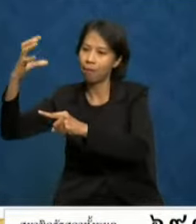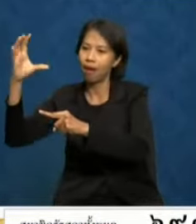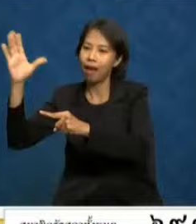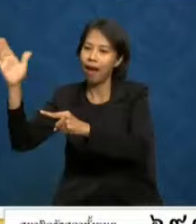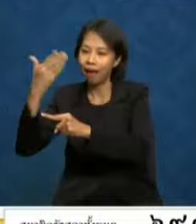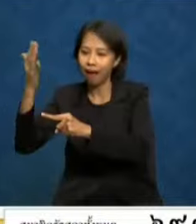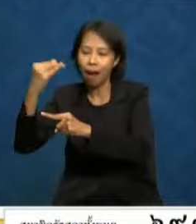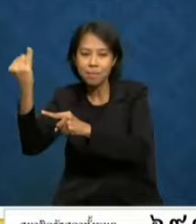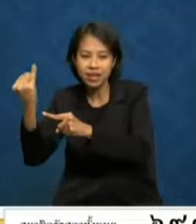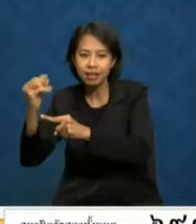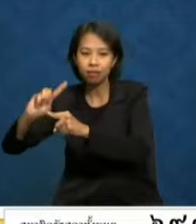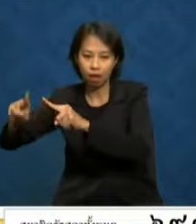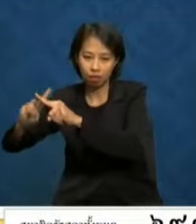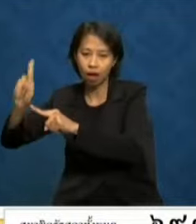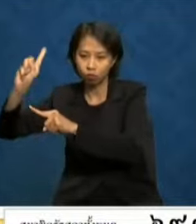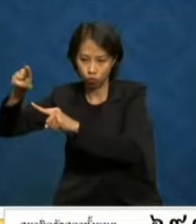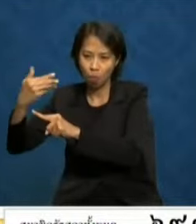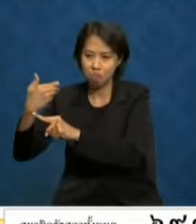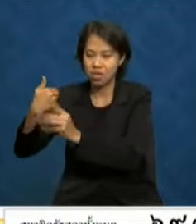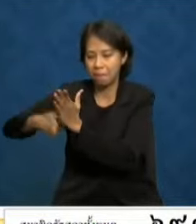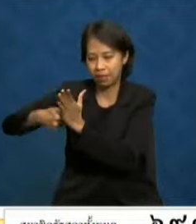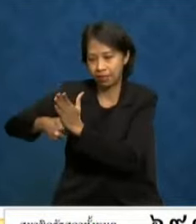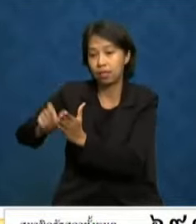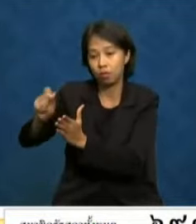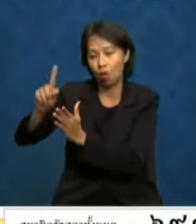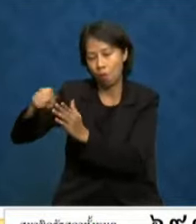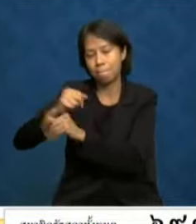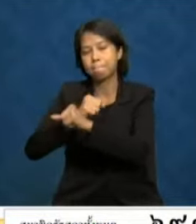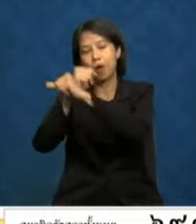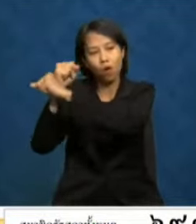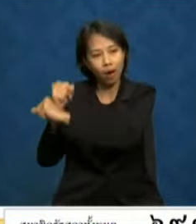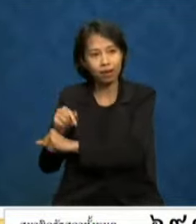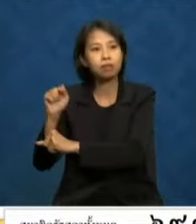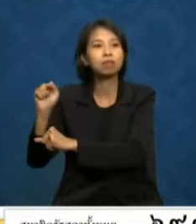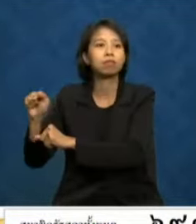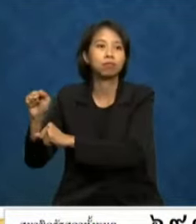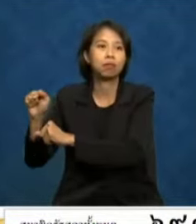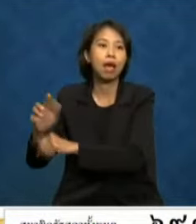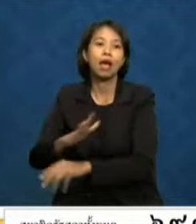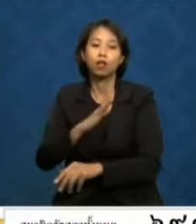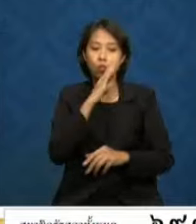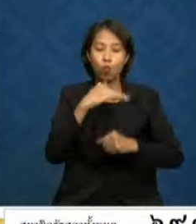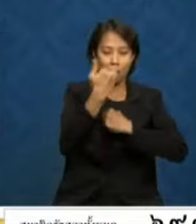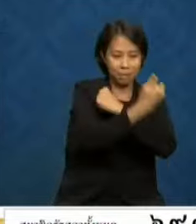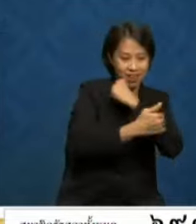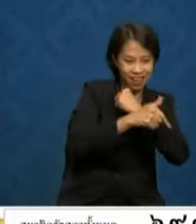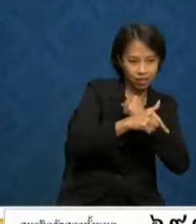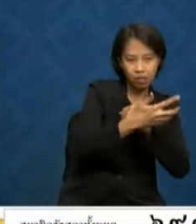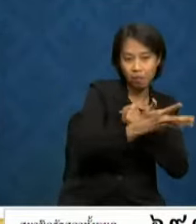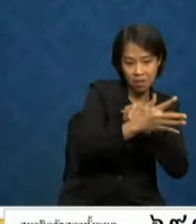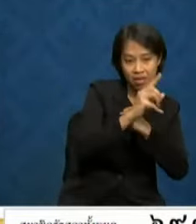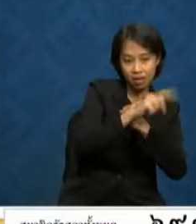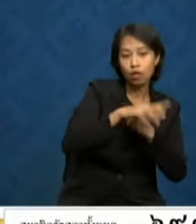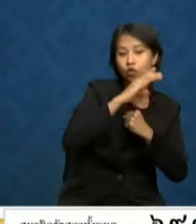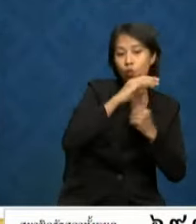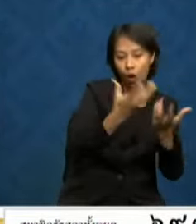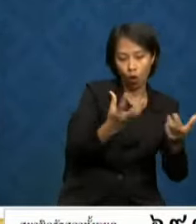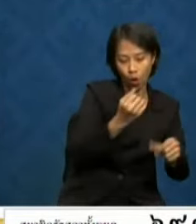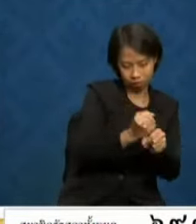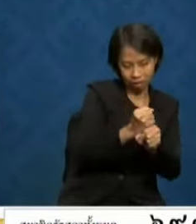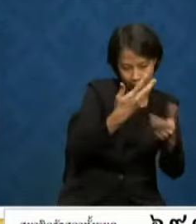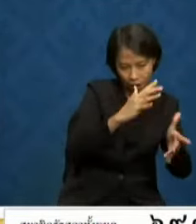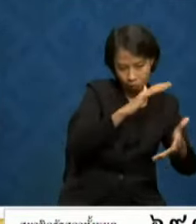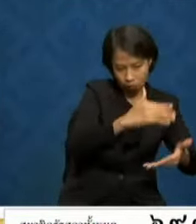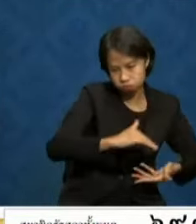ลยปกป้องว่าผู้ที่ส่งออกและไม่มีมาตรการทางกฎหมายแบบเขาเนี่ยจะต้องมาเสียภาษีที่ประเทศเขาซึ่งเรื่องนี้นะ